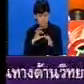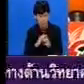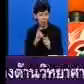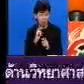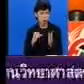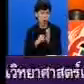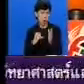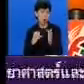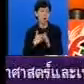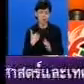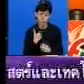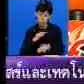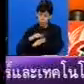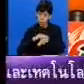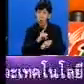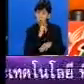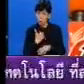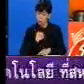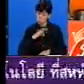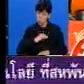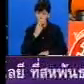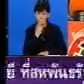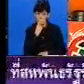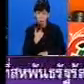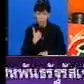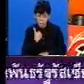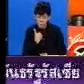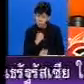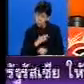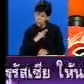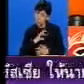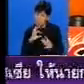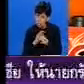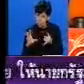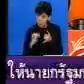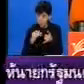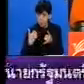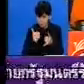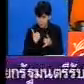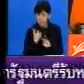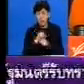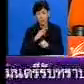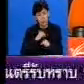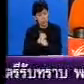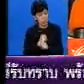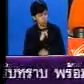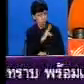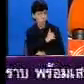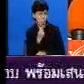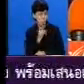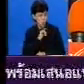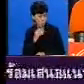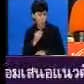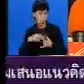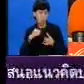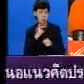ชีวิตมากกว่าบุคคลทั่วไปว่าหากมีอาการเป็นไข้หวัดหรือมีอาการเบื้องต้นที่เข้าข่ายติดเชื้อไข้หวัดใหญ่สายพันธุ์ใหม่ต้องรีบไปพบแพทย์เพื่อดูอา